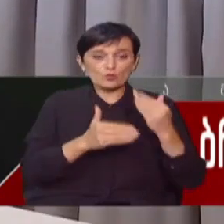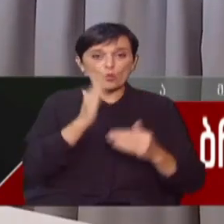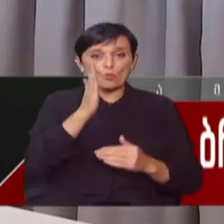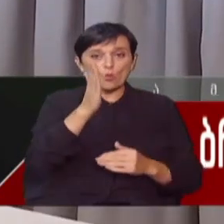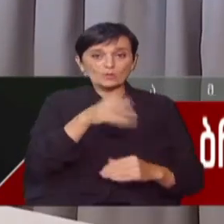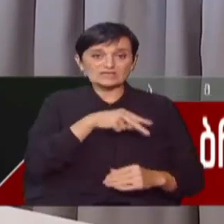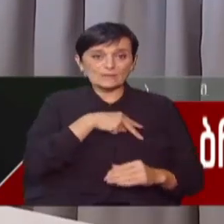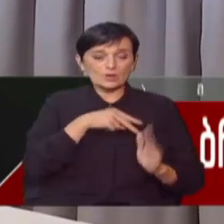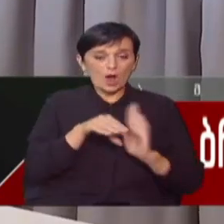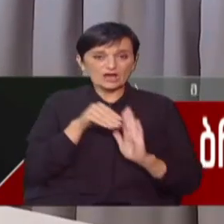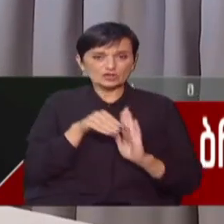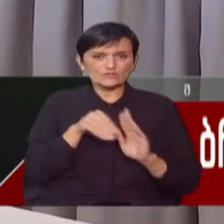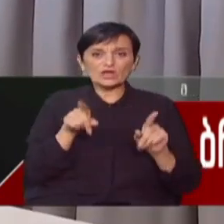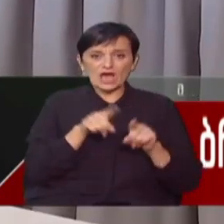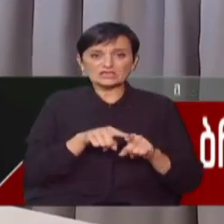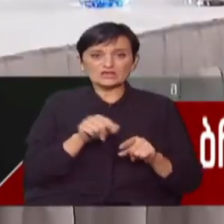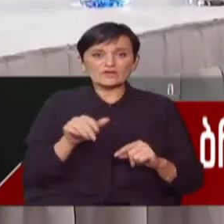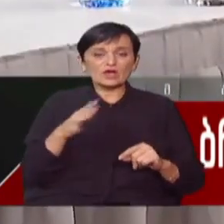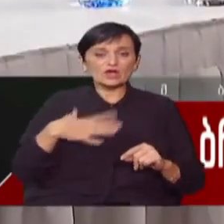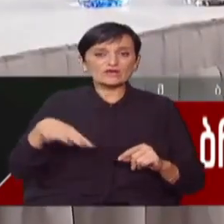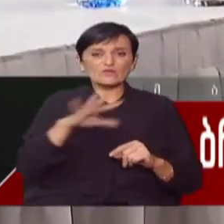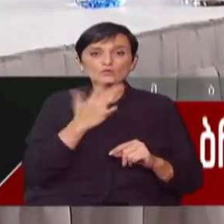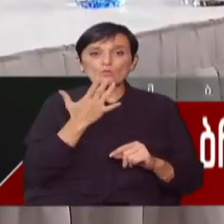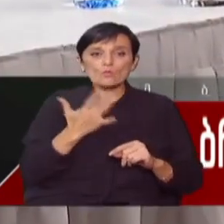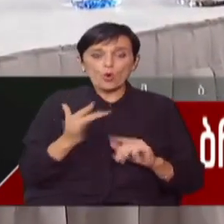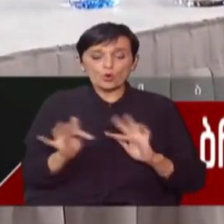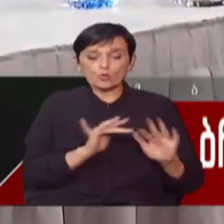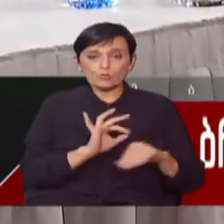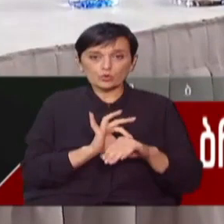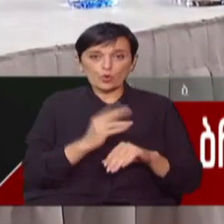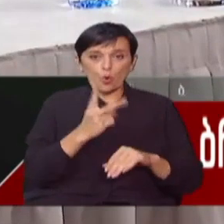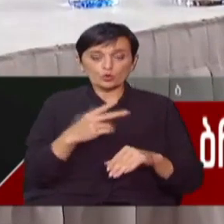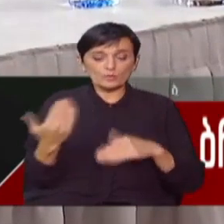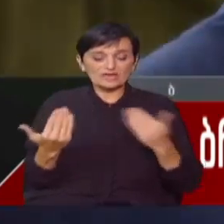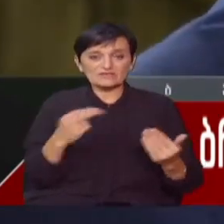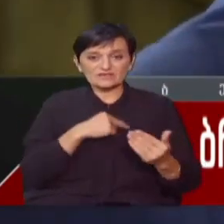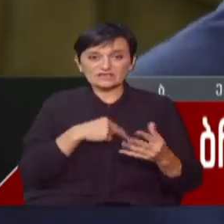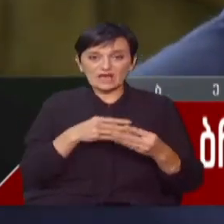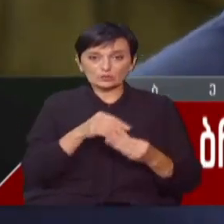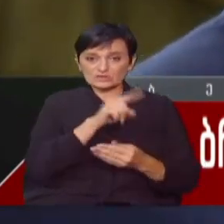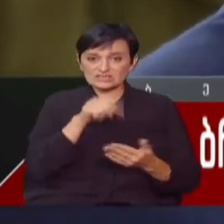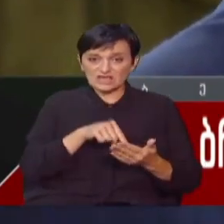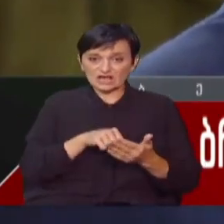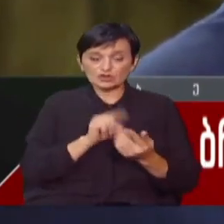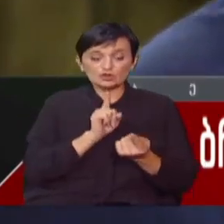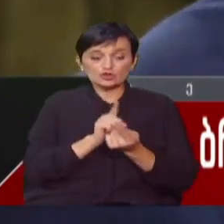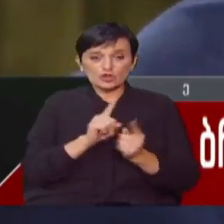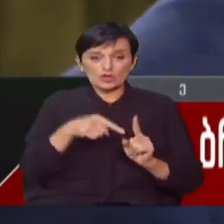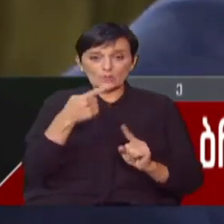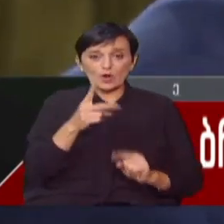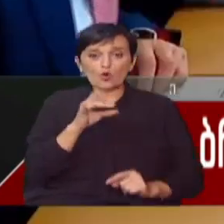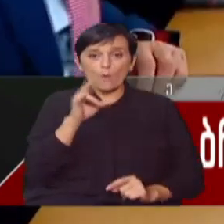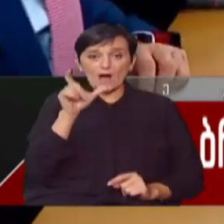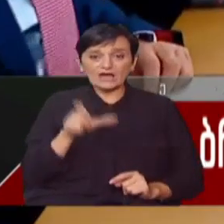მომავალი საპარლამენტო არჩევნები, ასევე ქვეყანაში მიმდინარე პოლიტიკური პროცესები და ორმხრივი თანამშრომლობის საკითხები. შეხვედრის შემდეგ